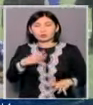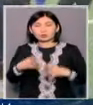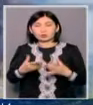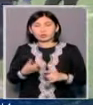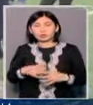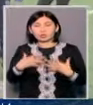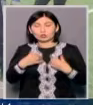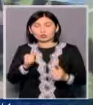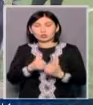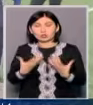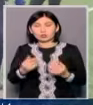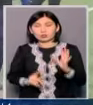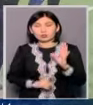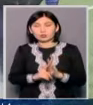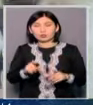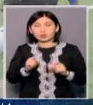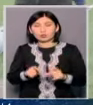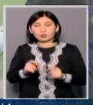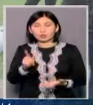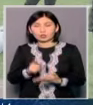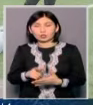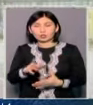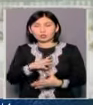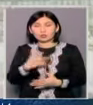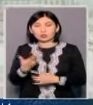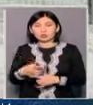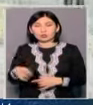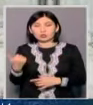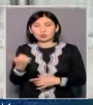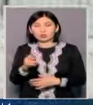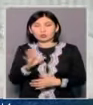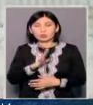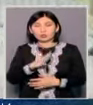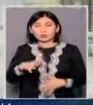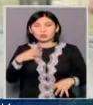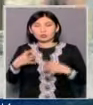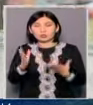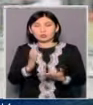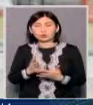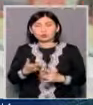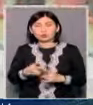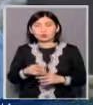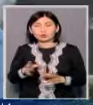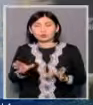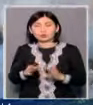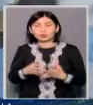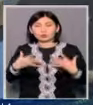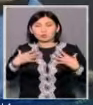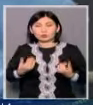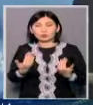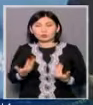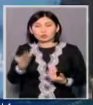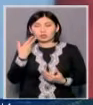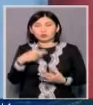спортом. Каждый день, начиная с пробежки, он обязательно 3 раза в неделю посещает тренажерный зал и закаливает. Сейчас,